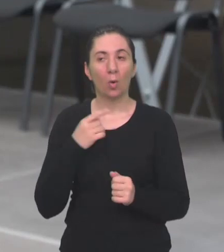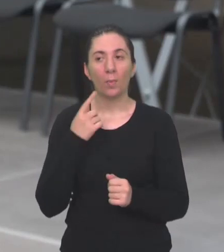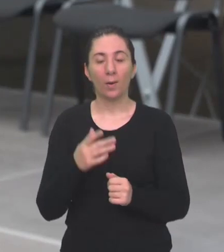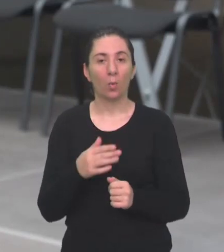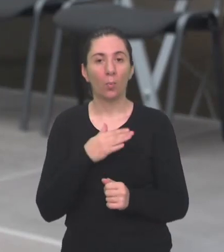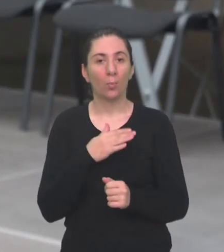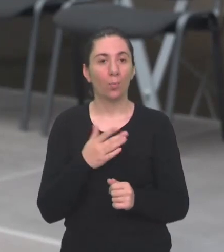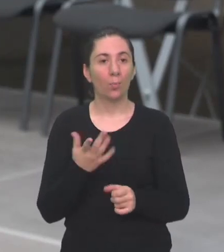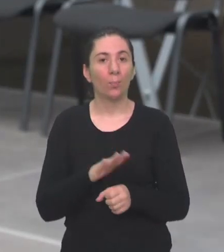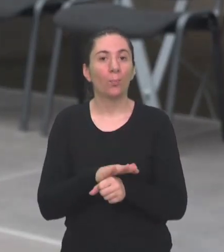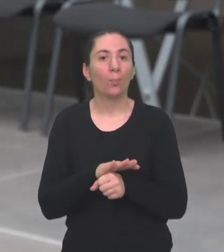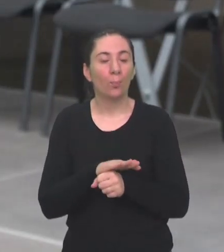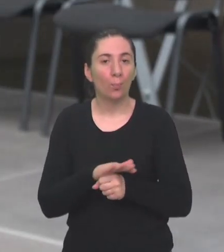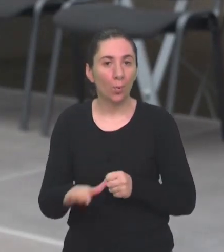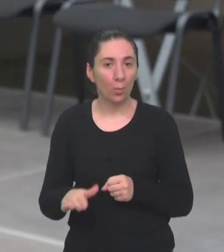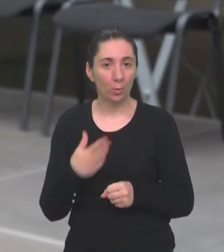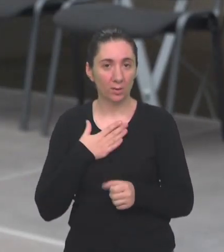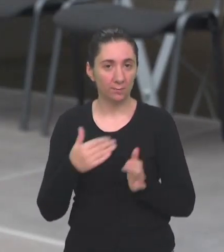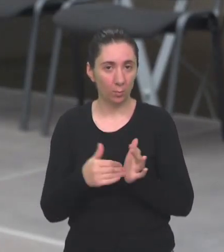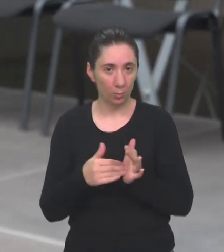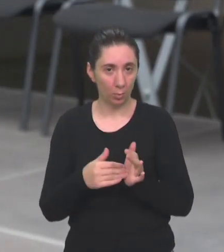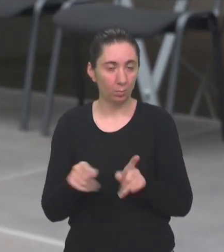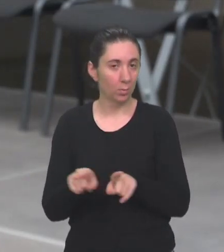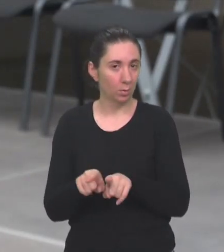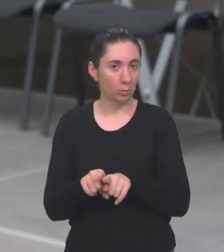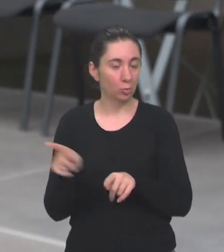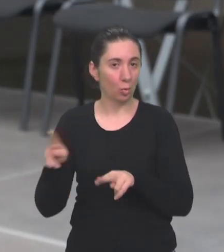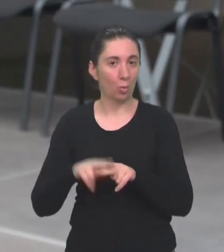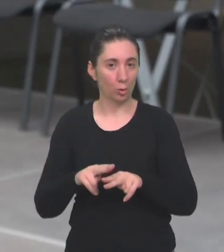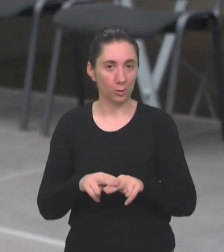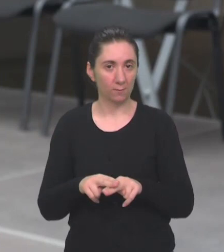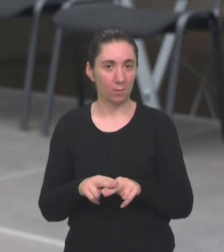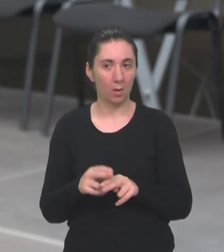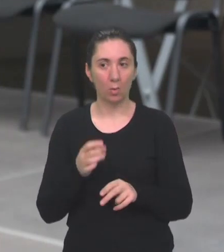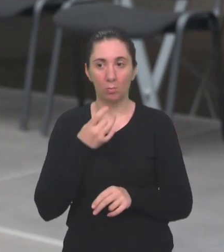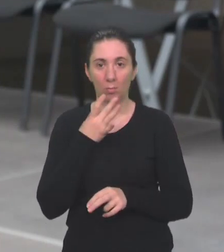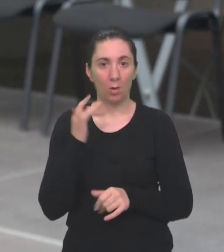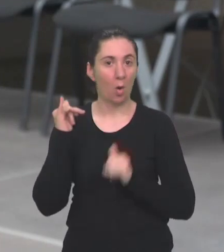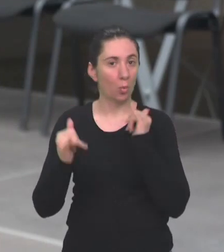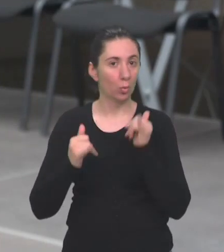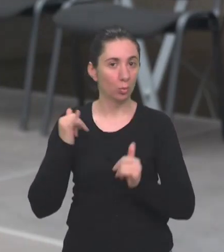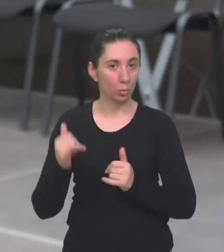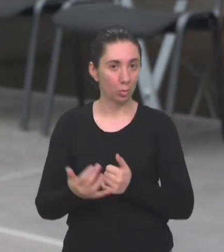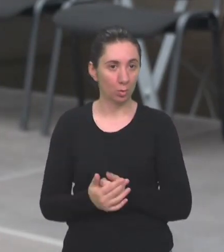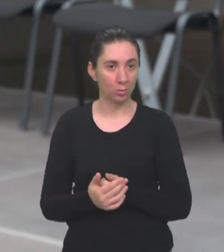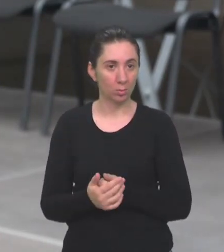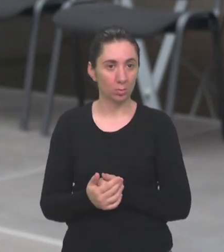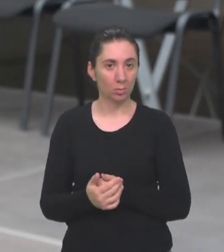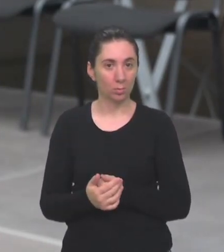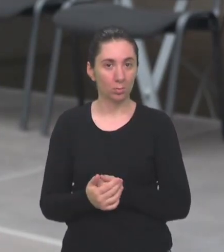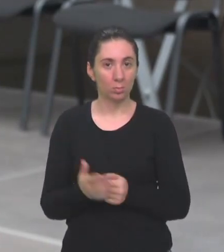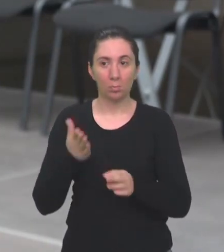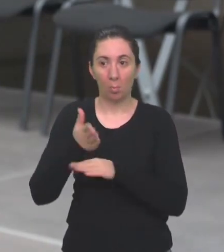bih rekla, u punini svoje potrebe isto tako ostvaruju i kao turistički,